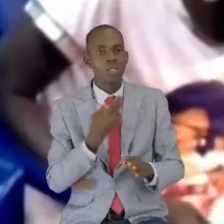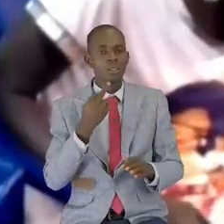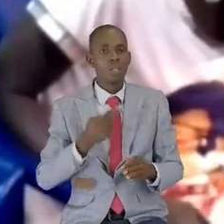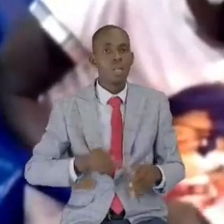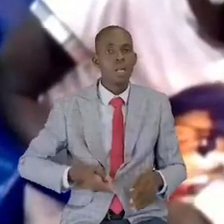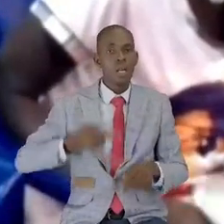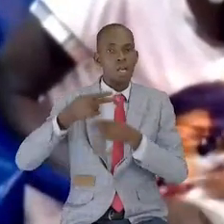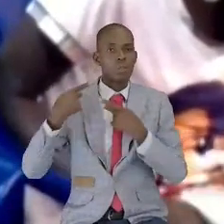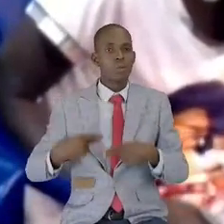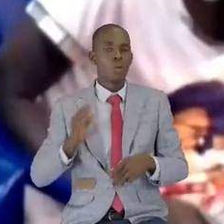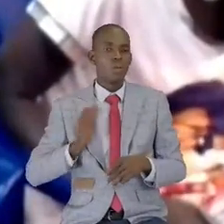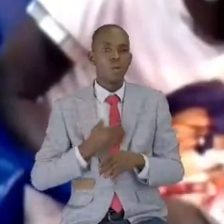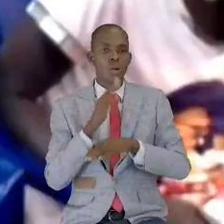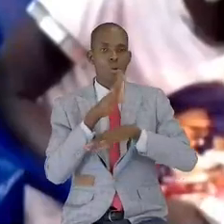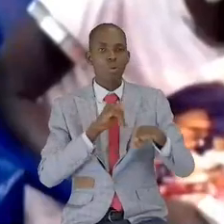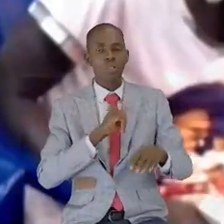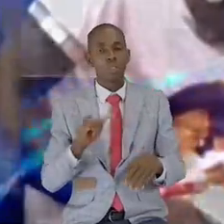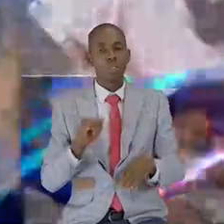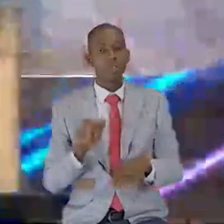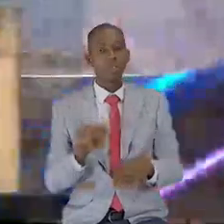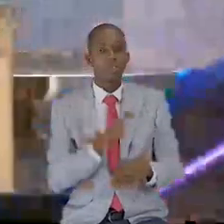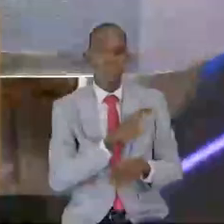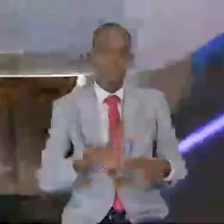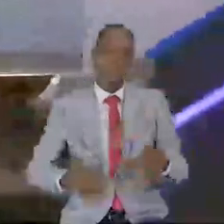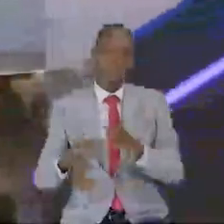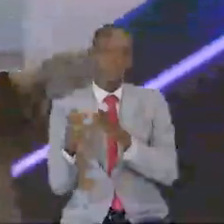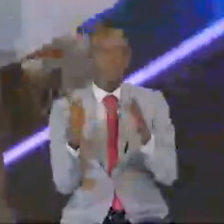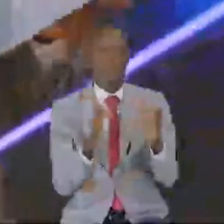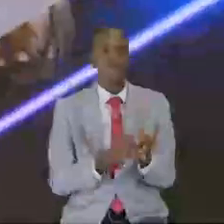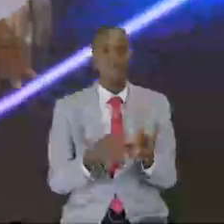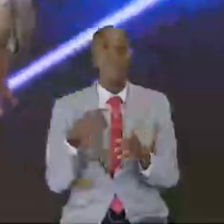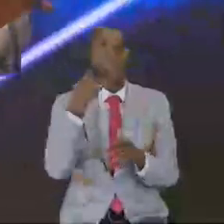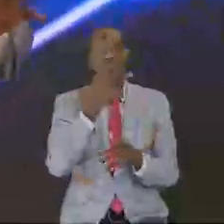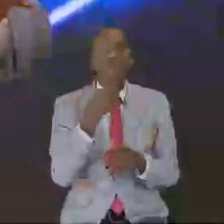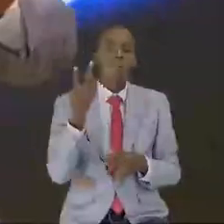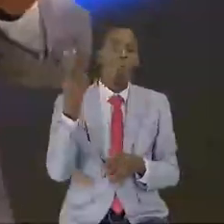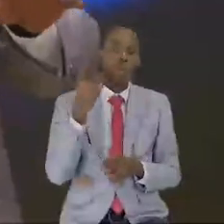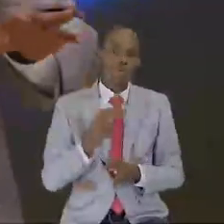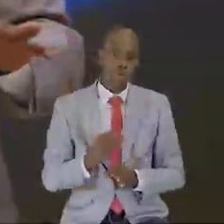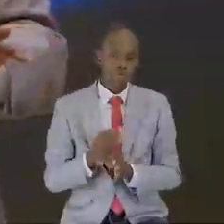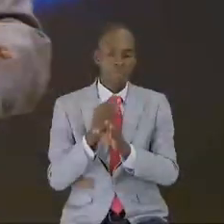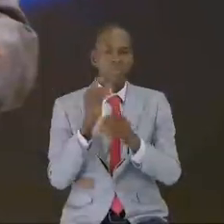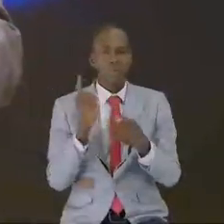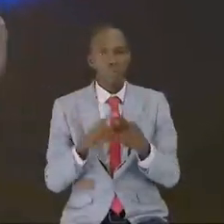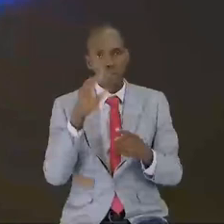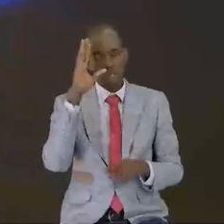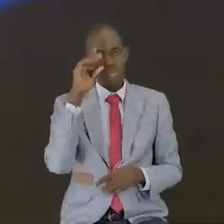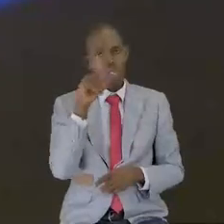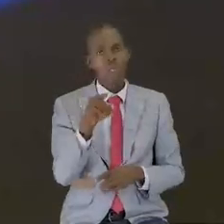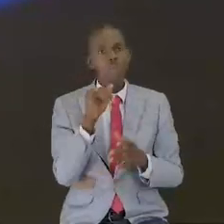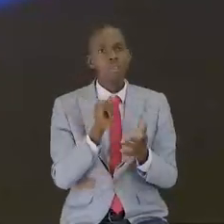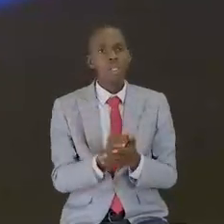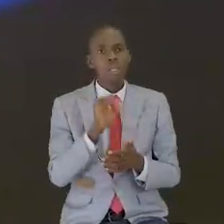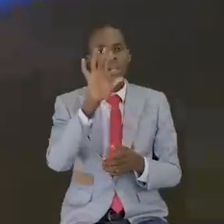professons, Jésus, qui a, verset 2, on dit, qui a été fidèle à celui qui l'a